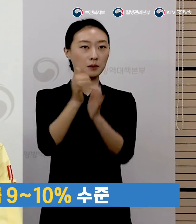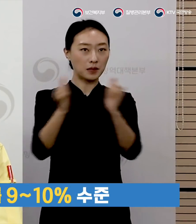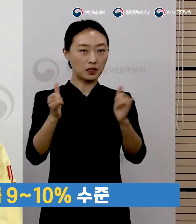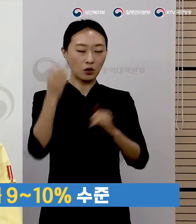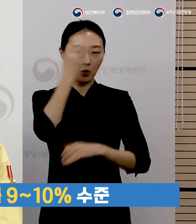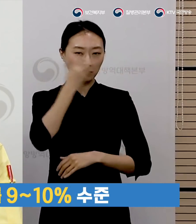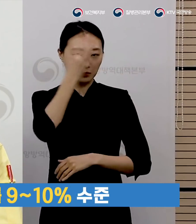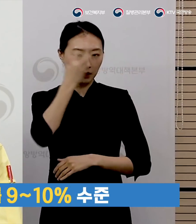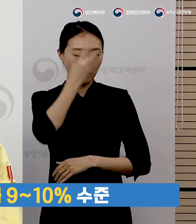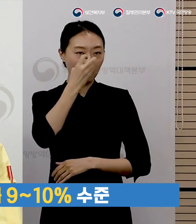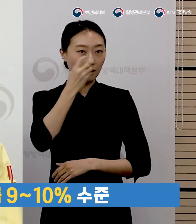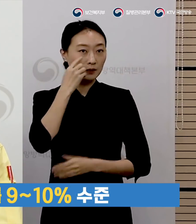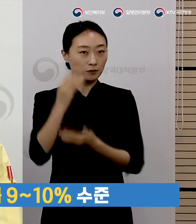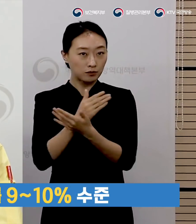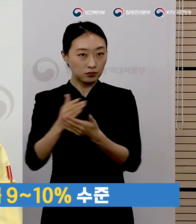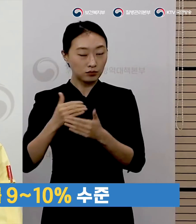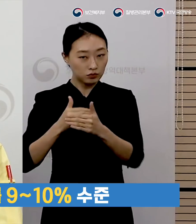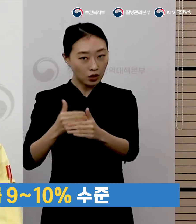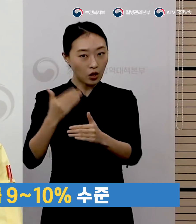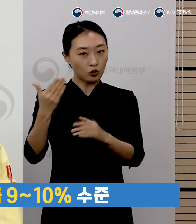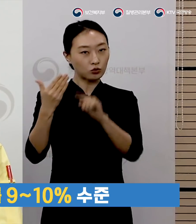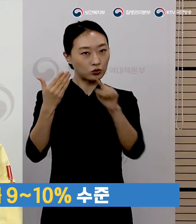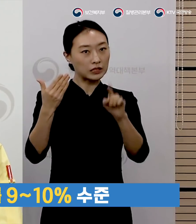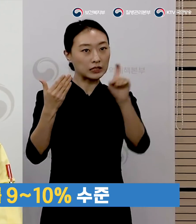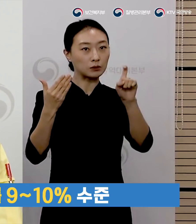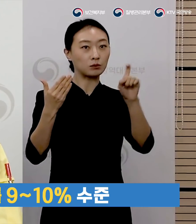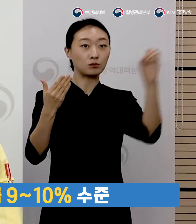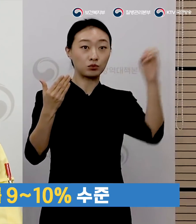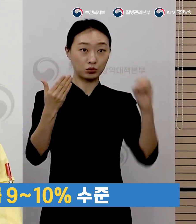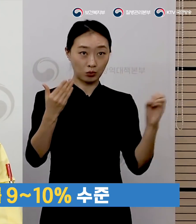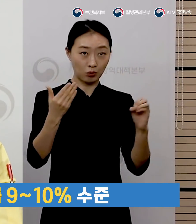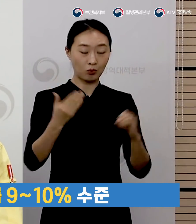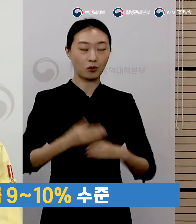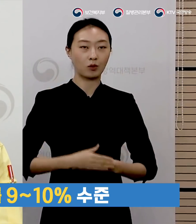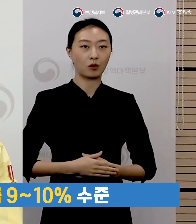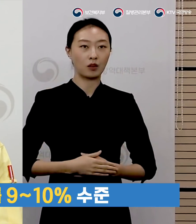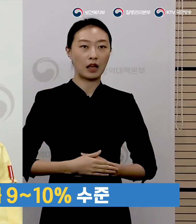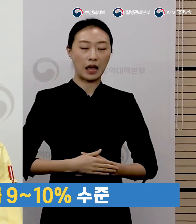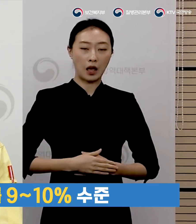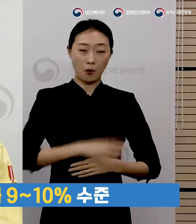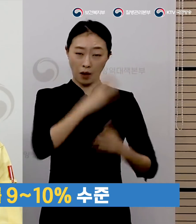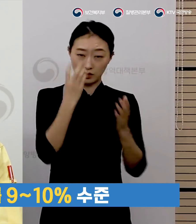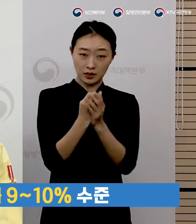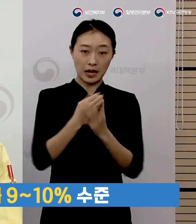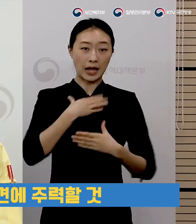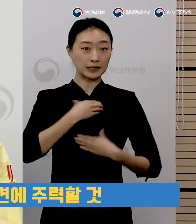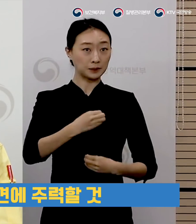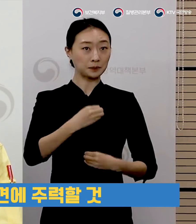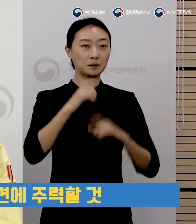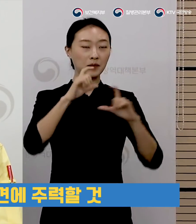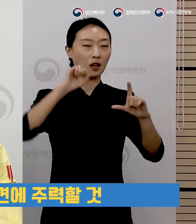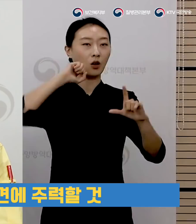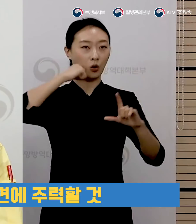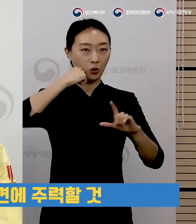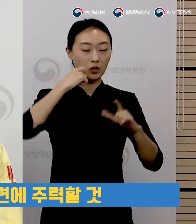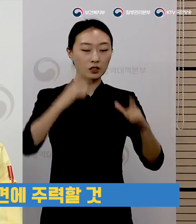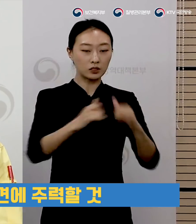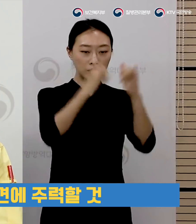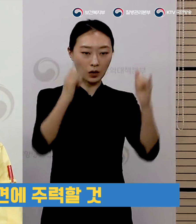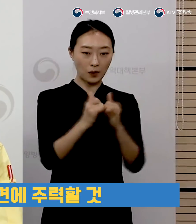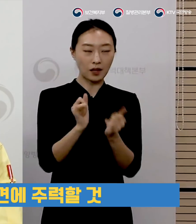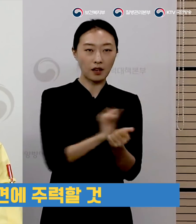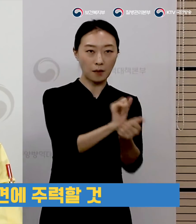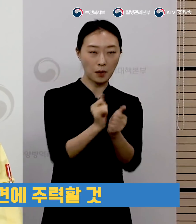진단검사 양성률도 9 내지 10%대의 수준으로 아직은 안심할 상황은 아니며 지역사회 감염을